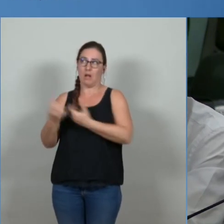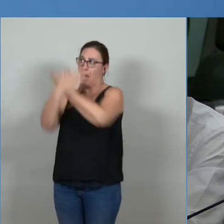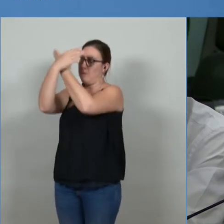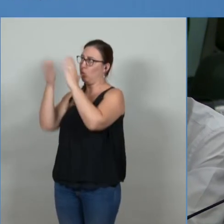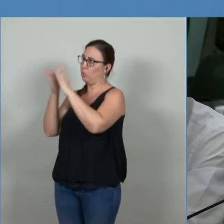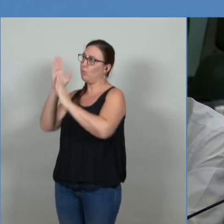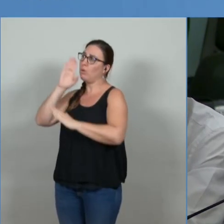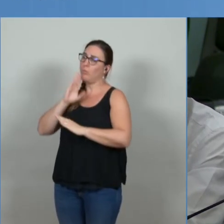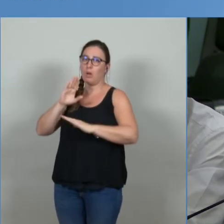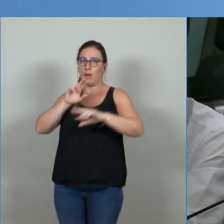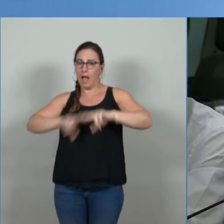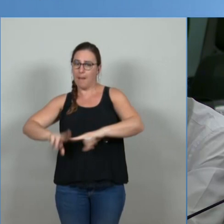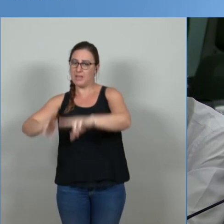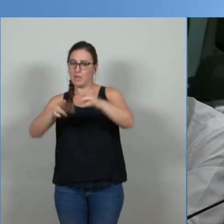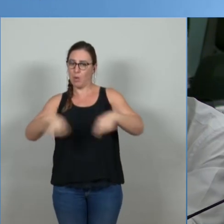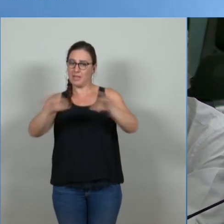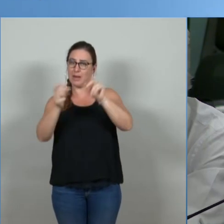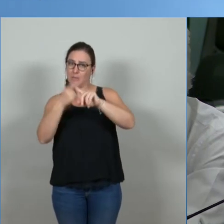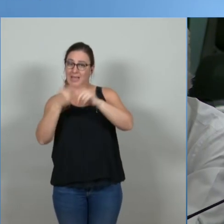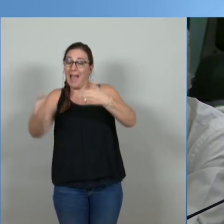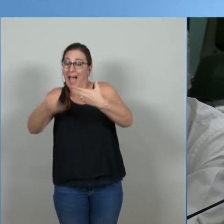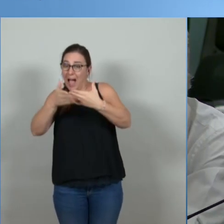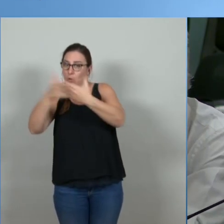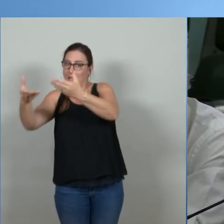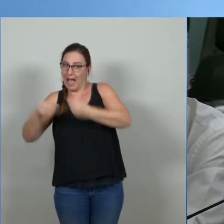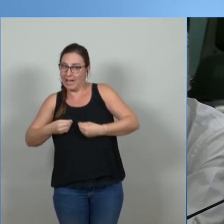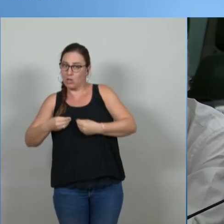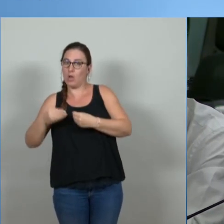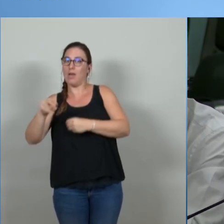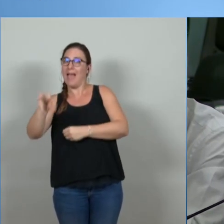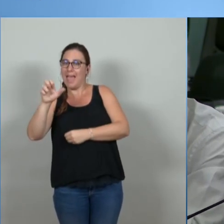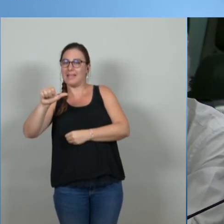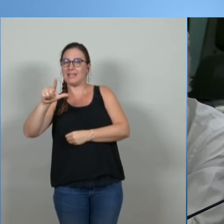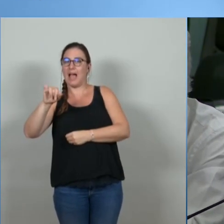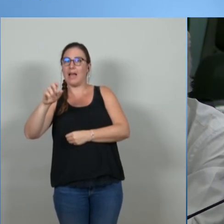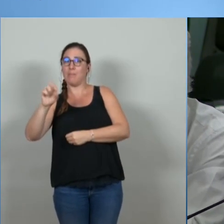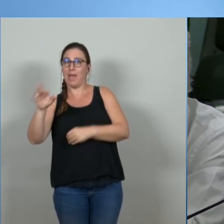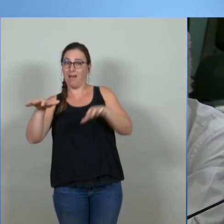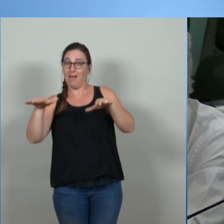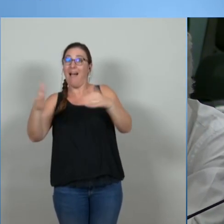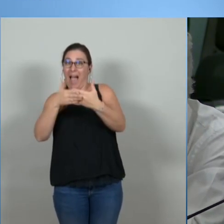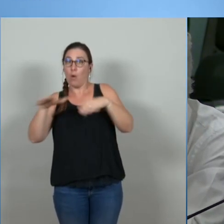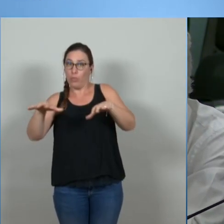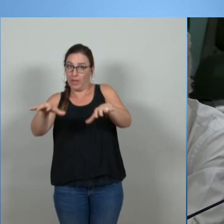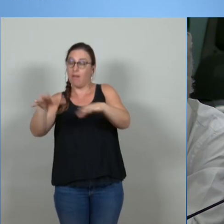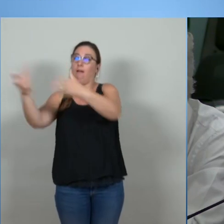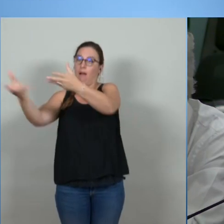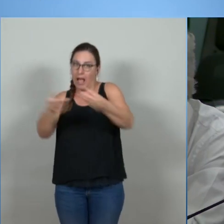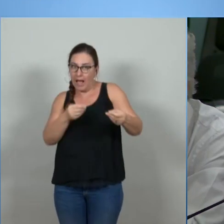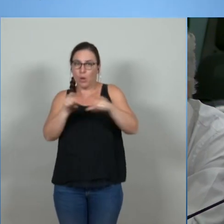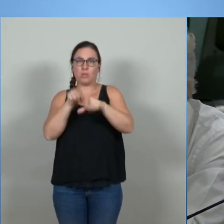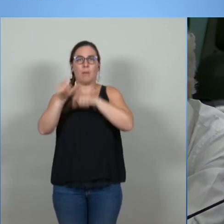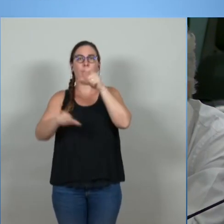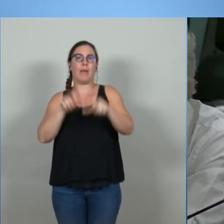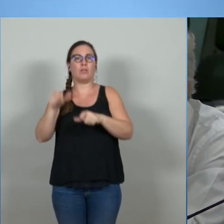d'aménager un espace spécifique aux côtés de l'aire d'accueil de la friche Aix Alibert de manière à pouvoir accueillir également les